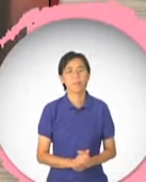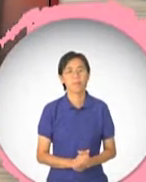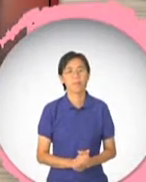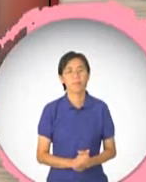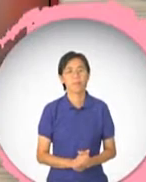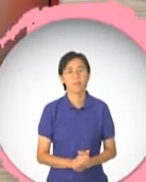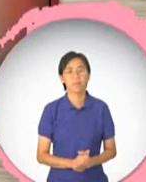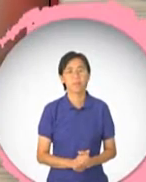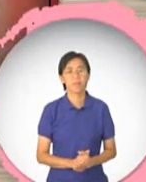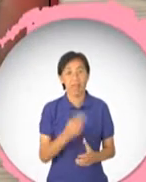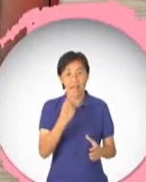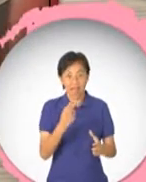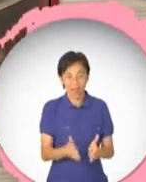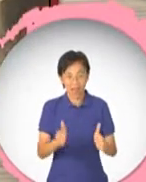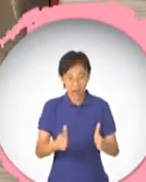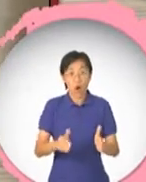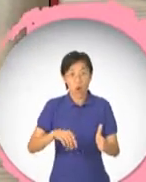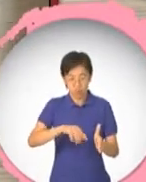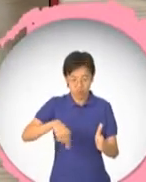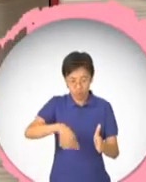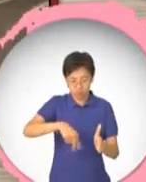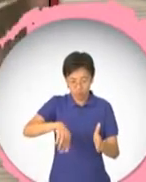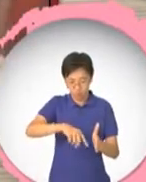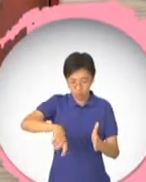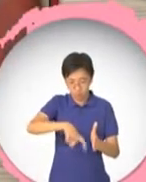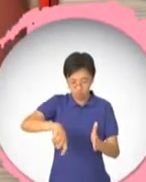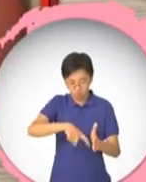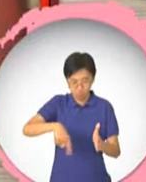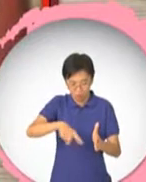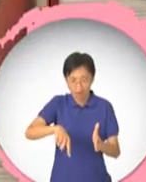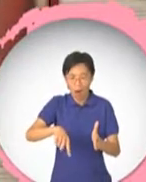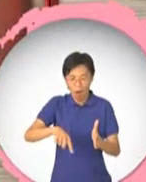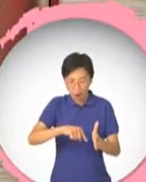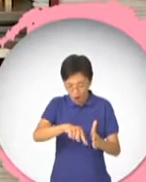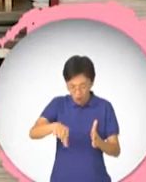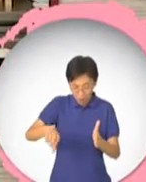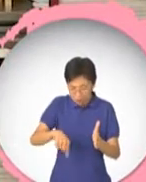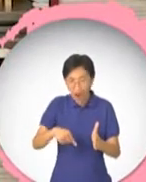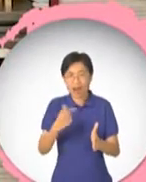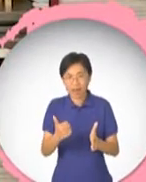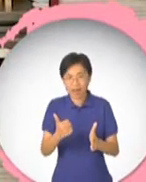ค่ะเนี่ยค่ะมันก็จะเริ่มสะอาดแล้วก็จะเนียนขึ้นอันนี้มันก็จะเริ่มได้แล้วค่ะ ครับ